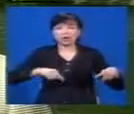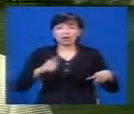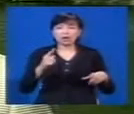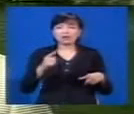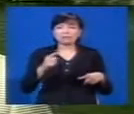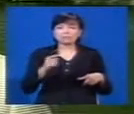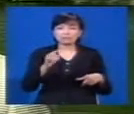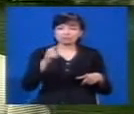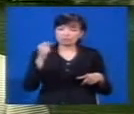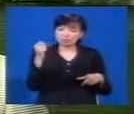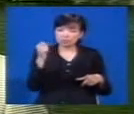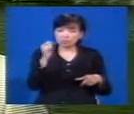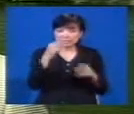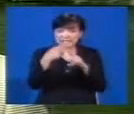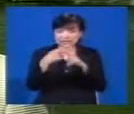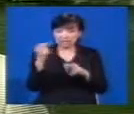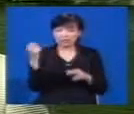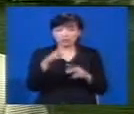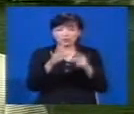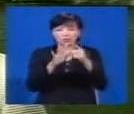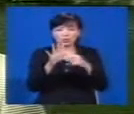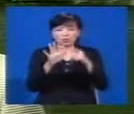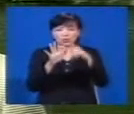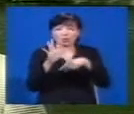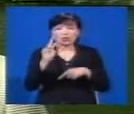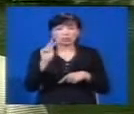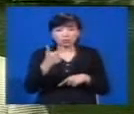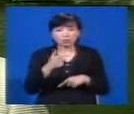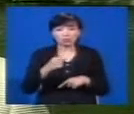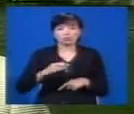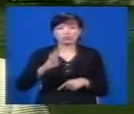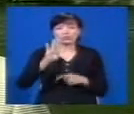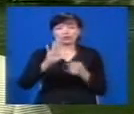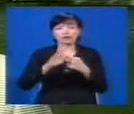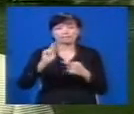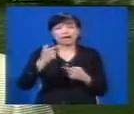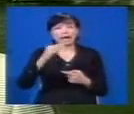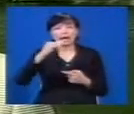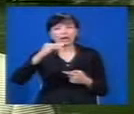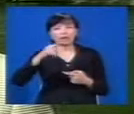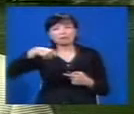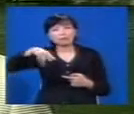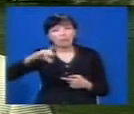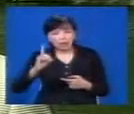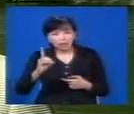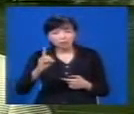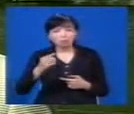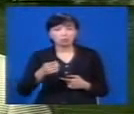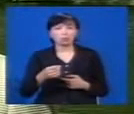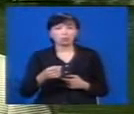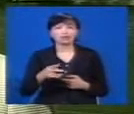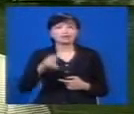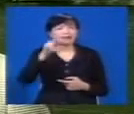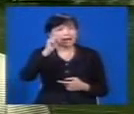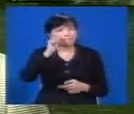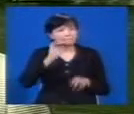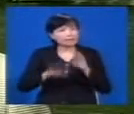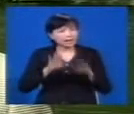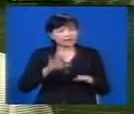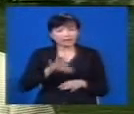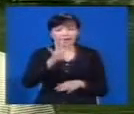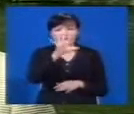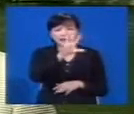ก็ตามเนี่ยทุ่งเนี่ยพื้นที่ประมาณ 600,000 ไร่มีน้ำอยู่ประมาณ 30-50 เซนถ้าคิดเป็นน้ำก็ประมาณสัก 5-600 ล้านน